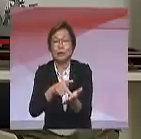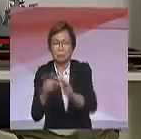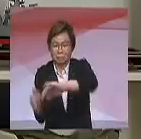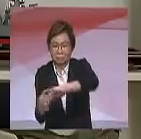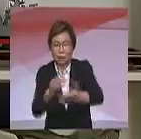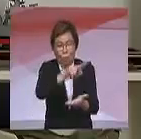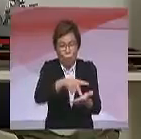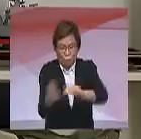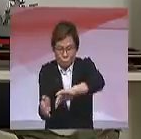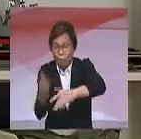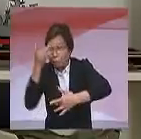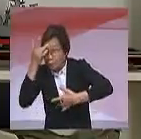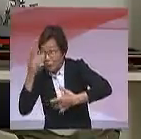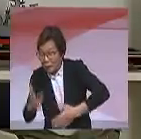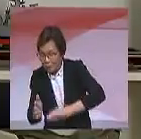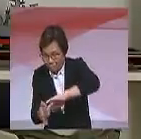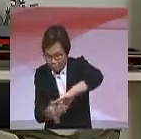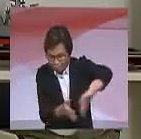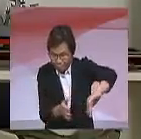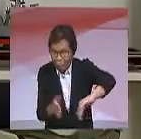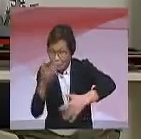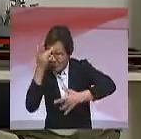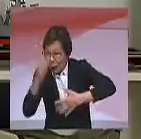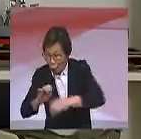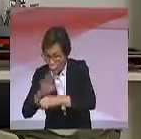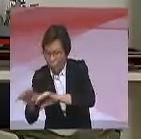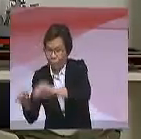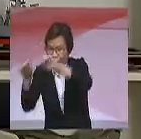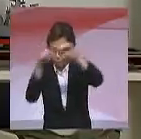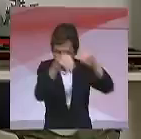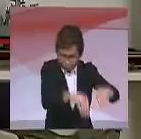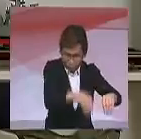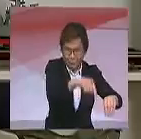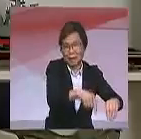pengasingan pesakit yang dijangkiti COVID-19.